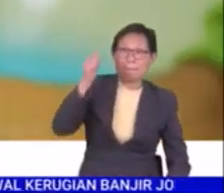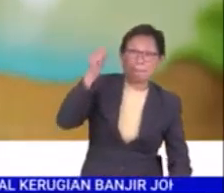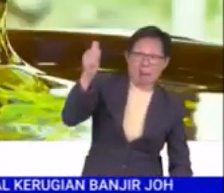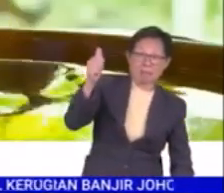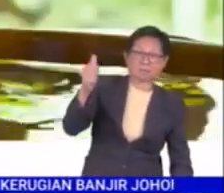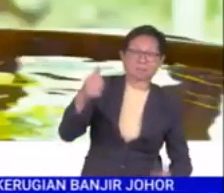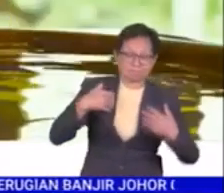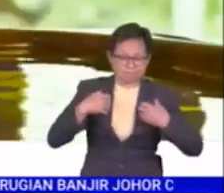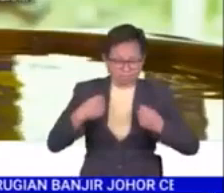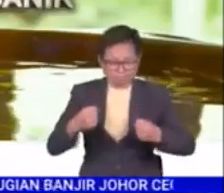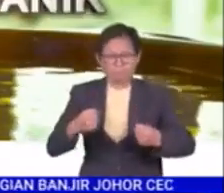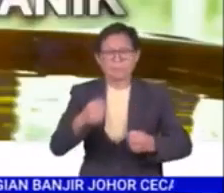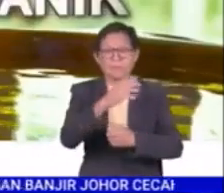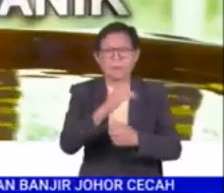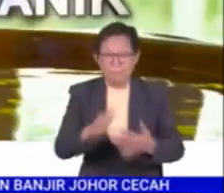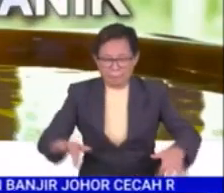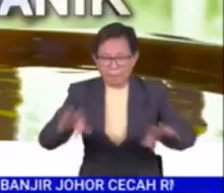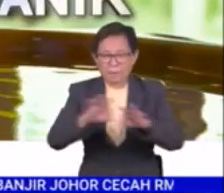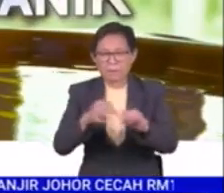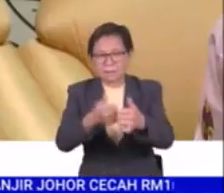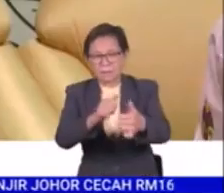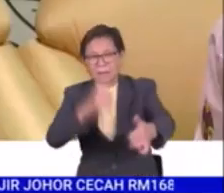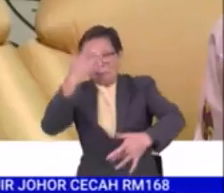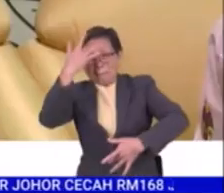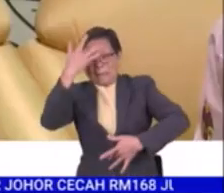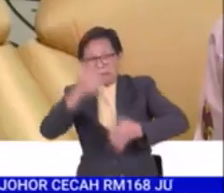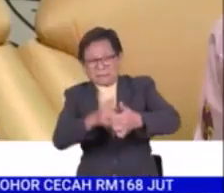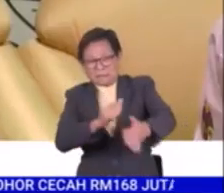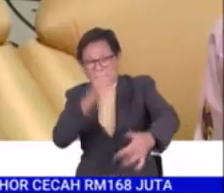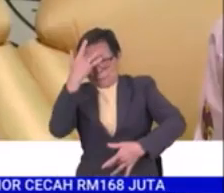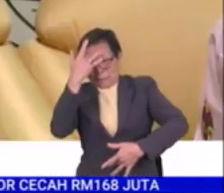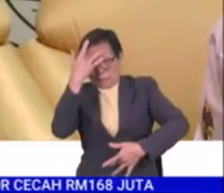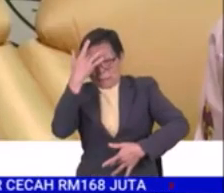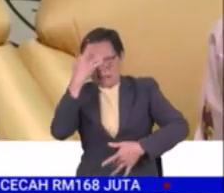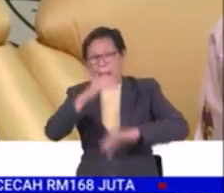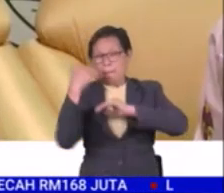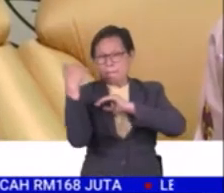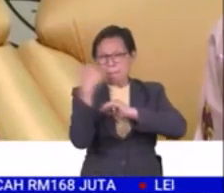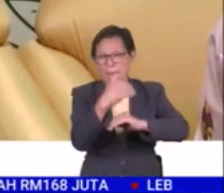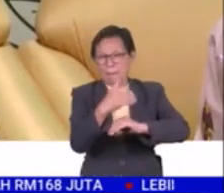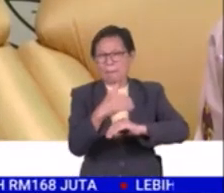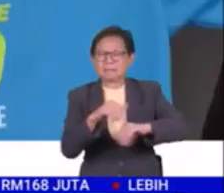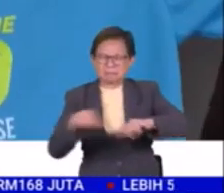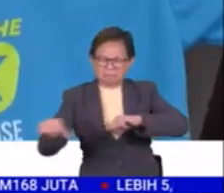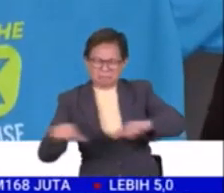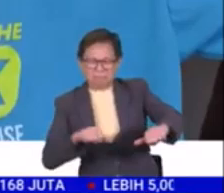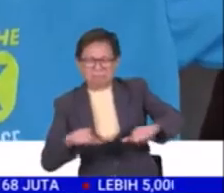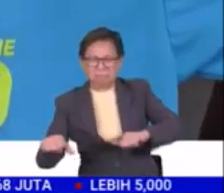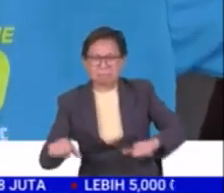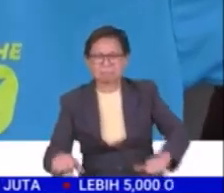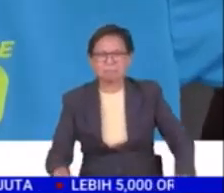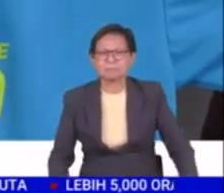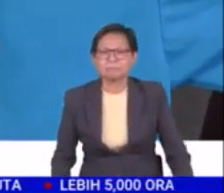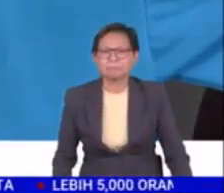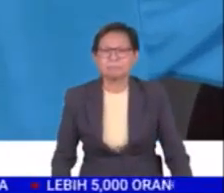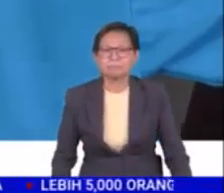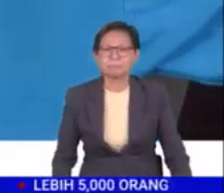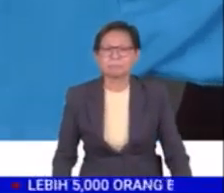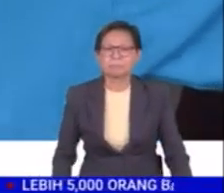penting dalam mencegah penyakit dan mempatahkan kecergasan mereka.